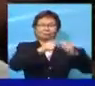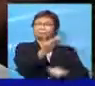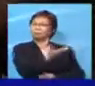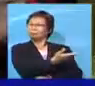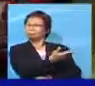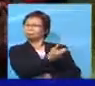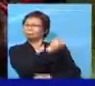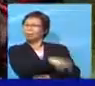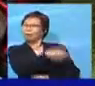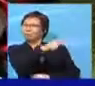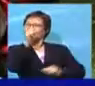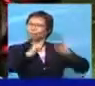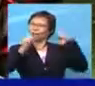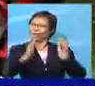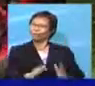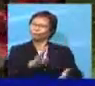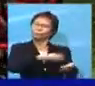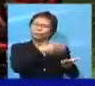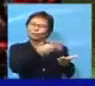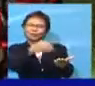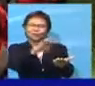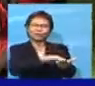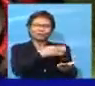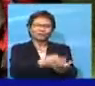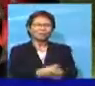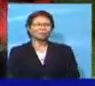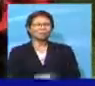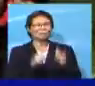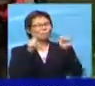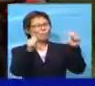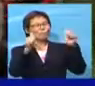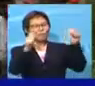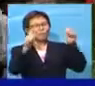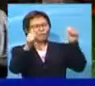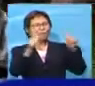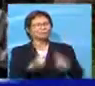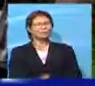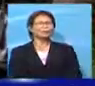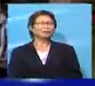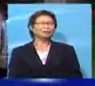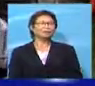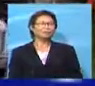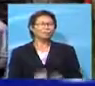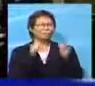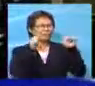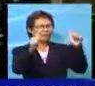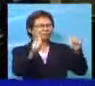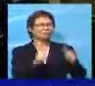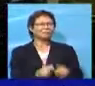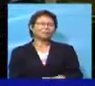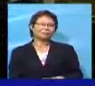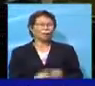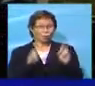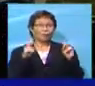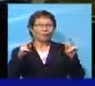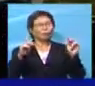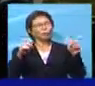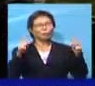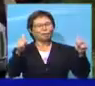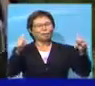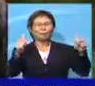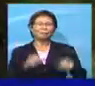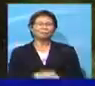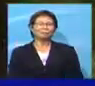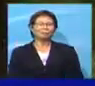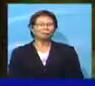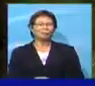The Musical sebentar tadi. Korang memang awesome lah. Memang best lah. Gang lah. Best lah. Show korang. Okay, best. Okay, alright. Dan anda